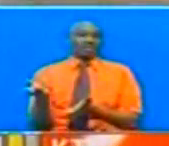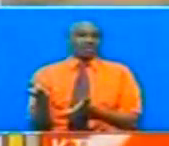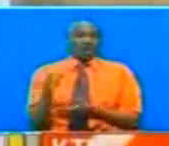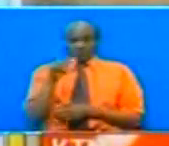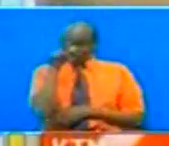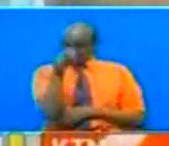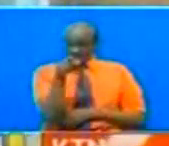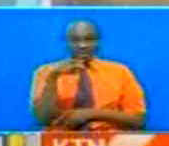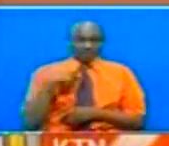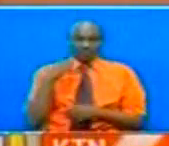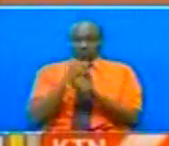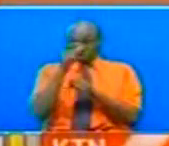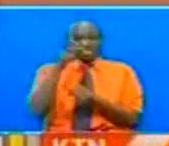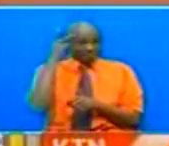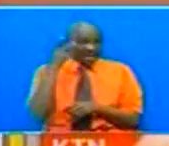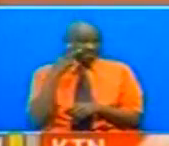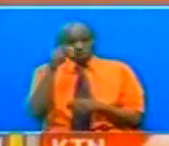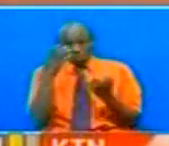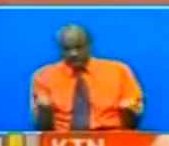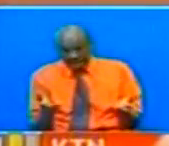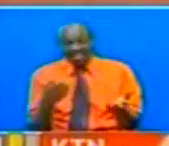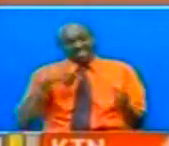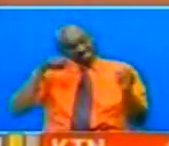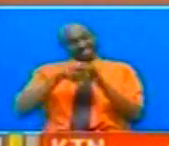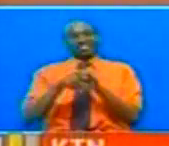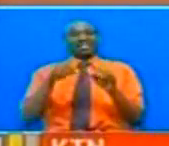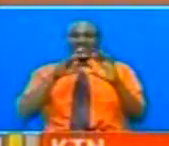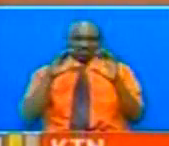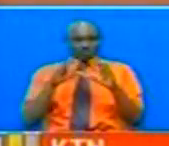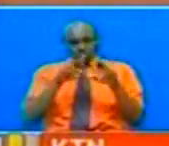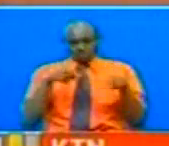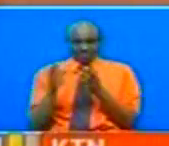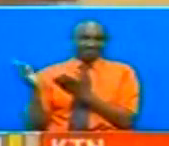Kisha moja kwa moja wazazi hawa hufululiza hadi ndani mwa chumba hiki